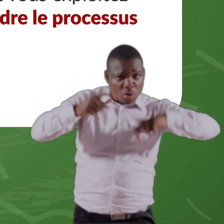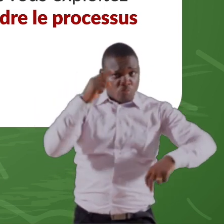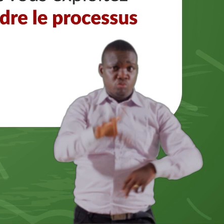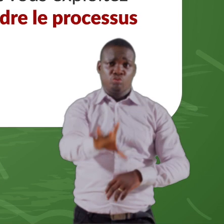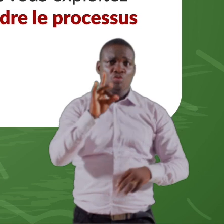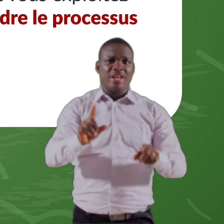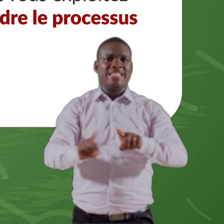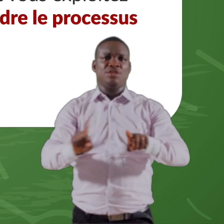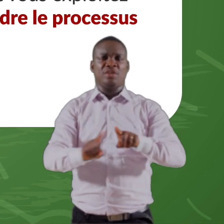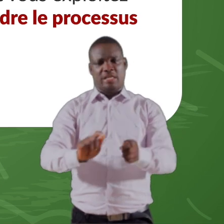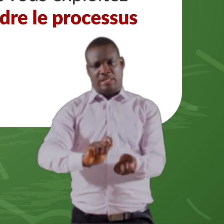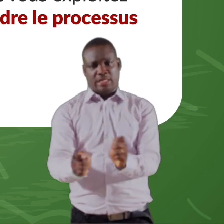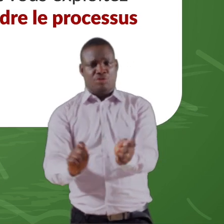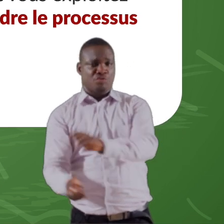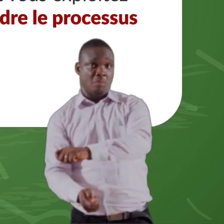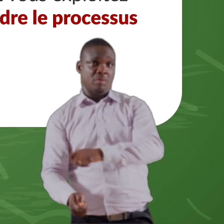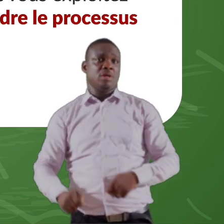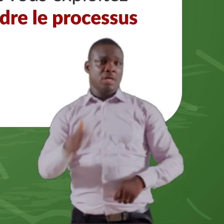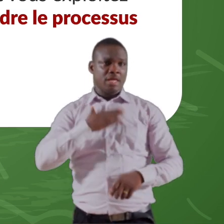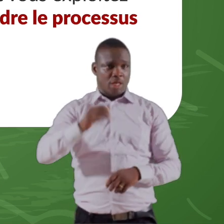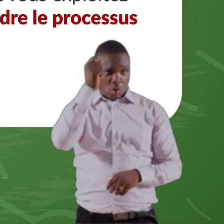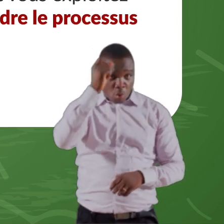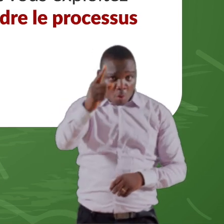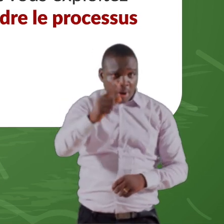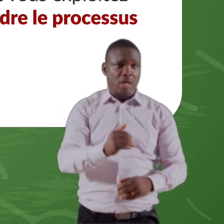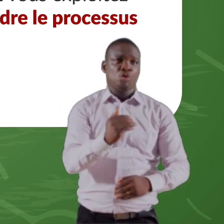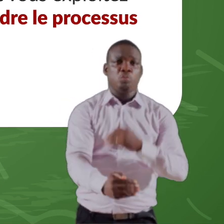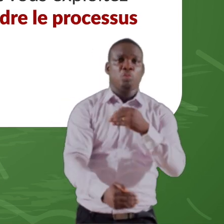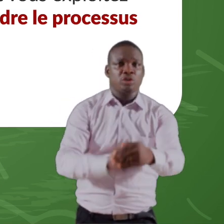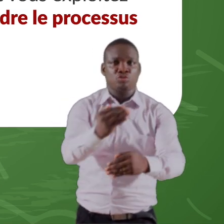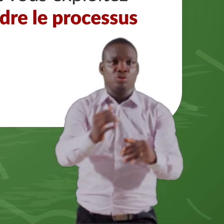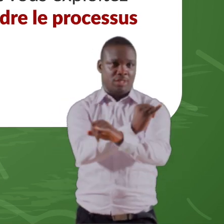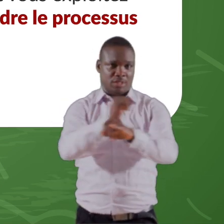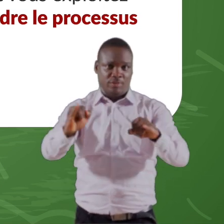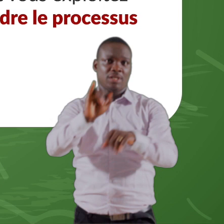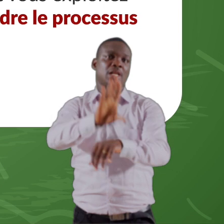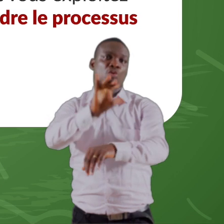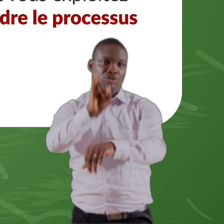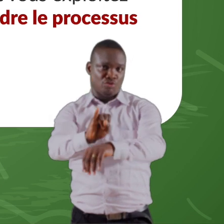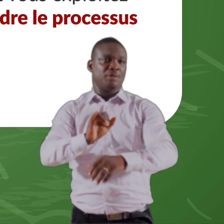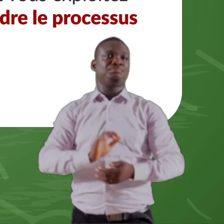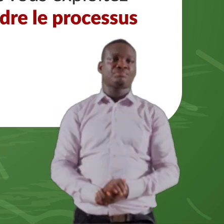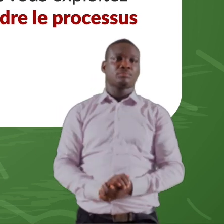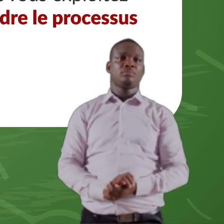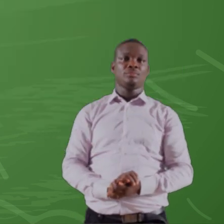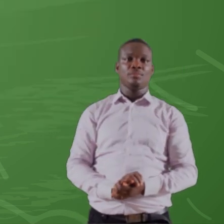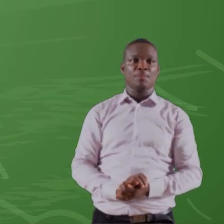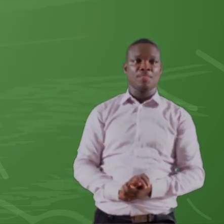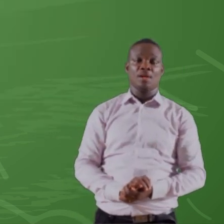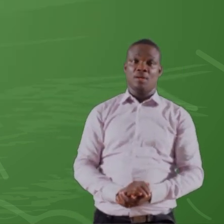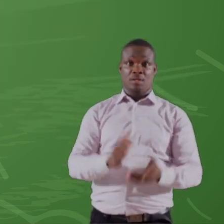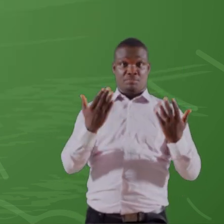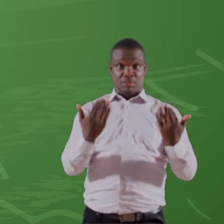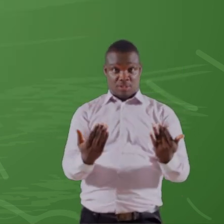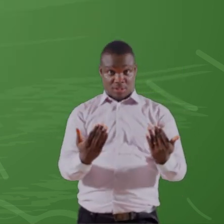différentes réformes et surtout comprendre le processus de l'indépendance de la Côte d'Ivoire. À